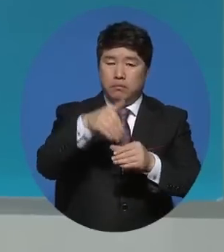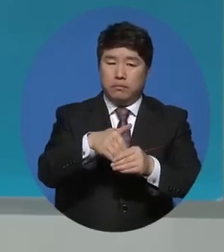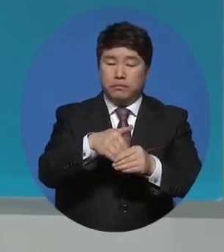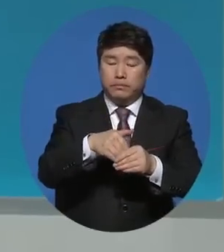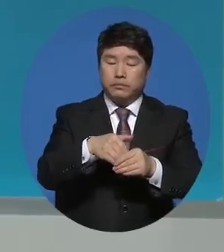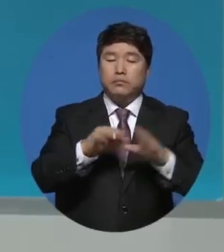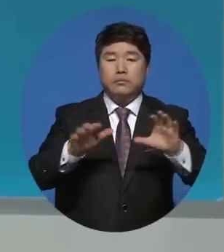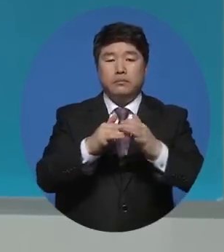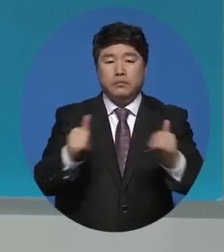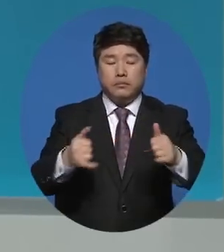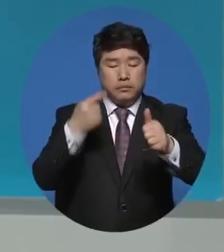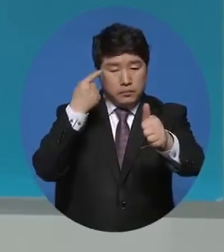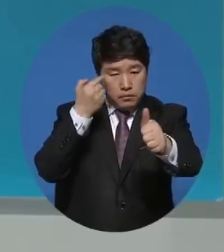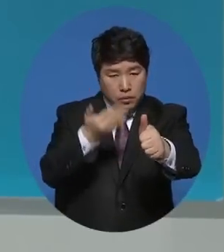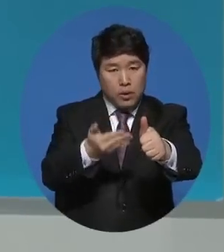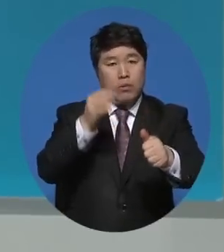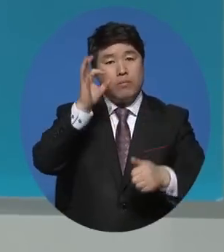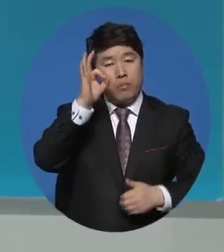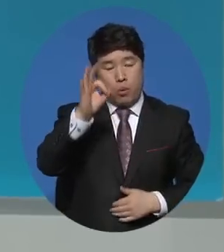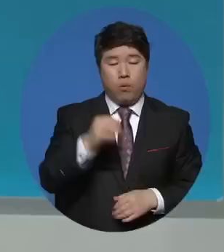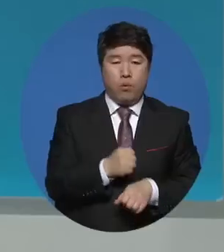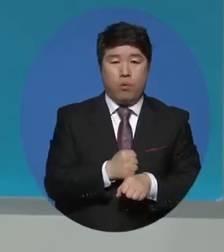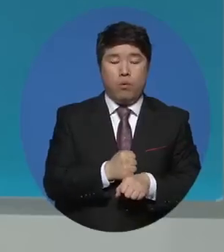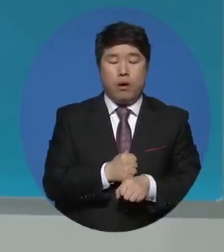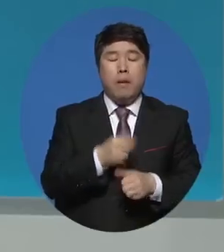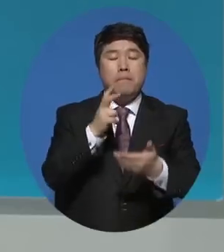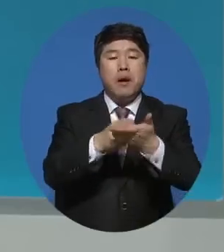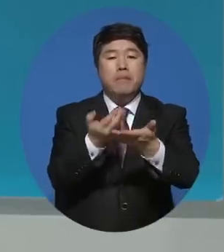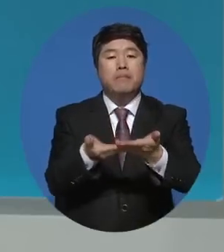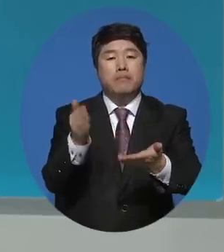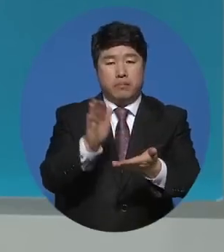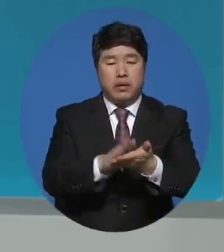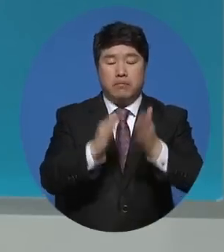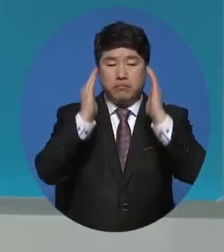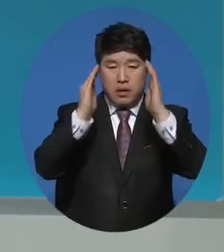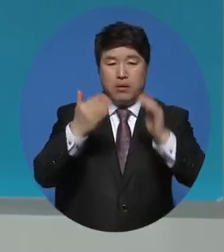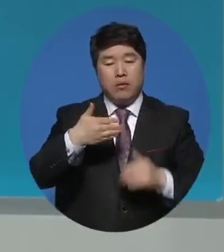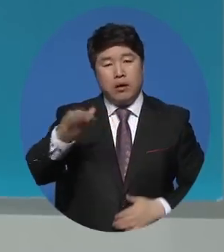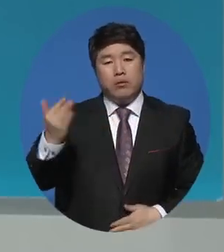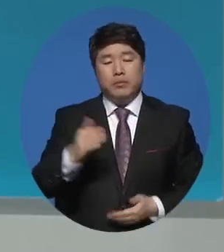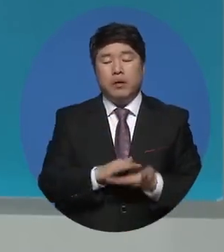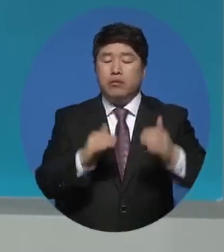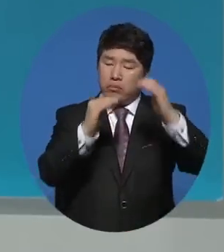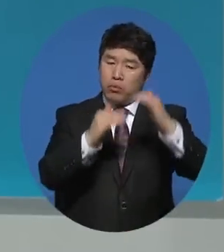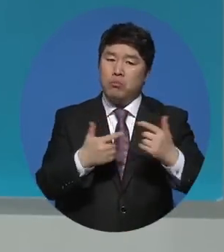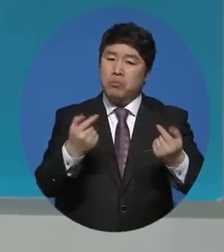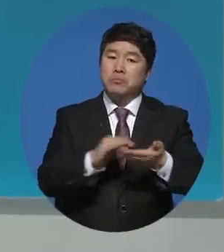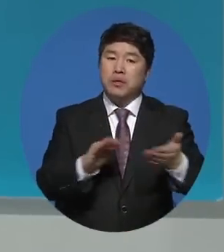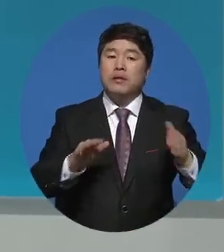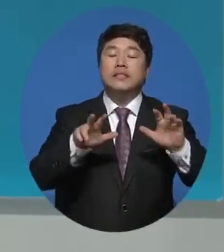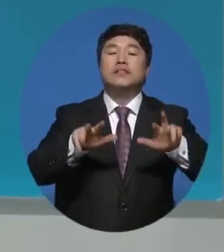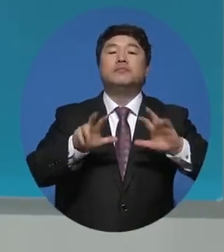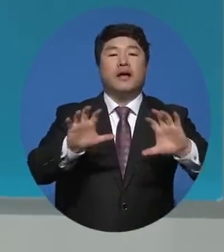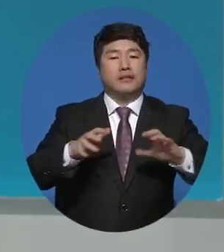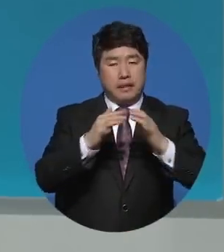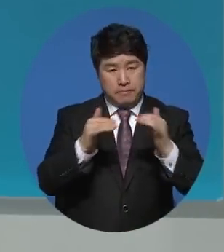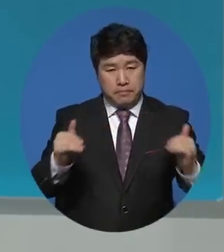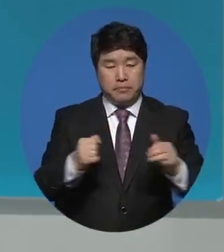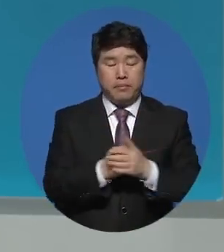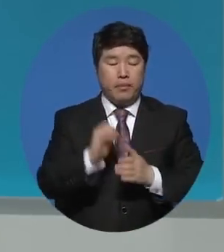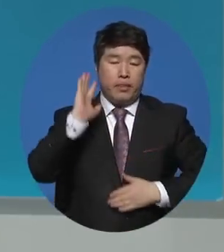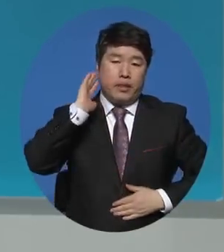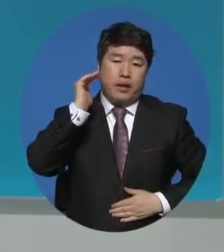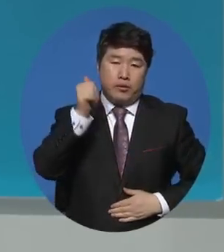국민들께 여쭤보고 개헌을 하는 방향으로 가야 합니다 내용은 이렇습니다 지금 국민들은